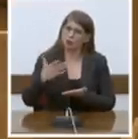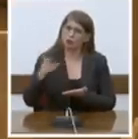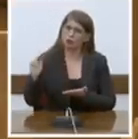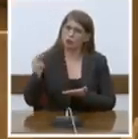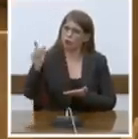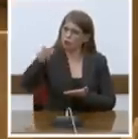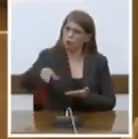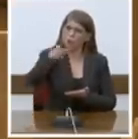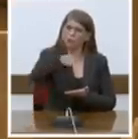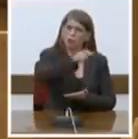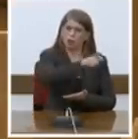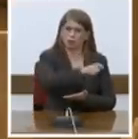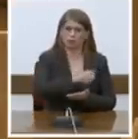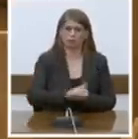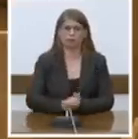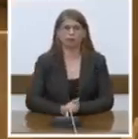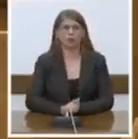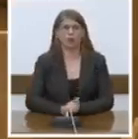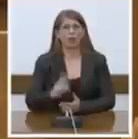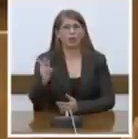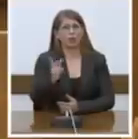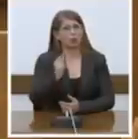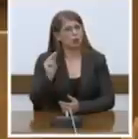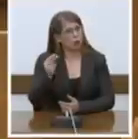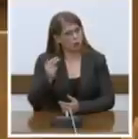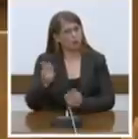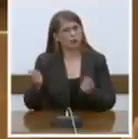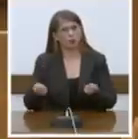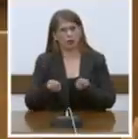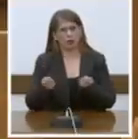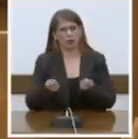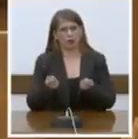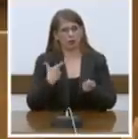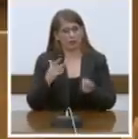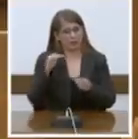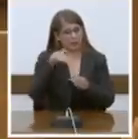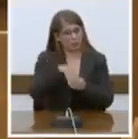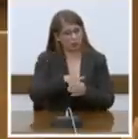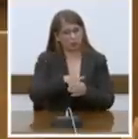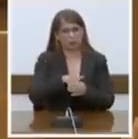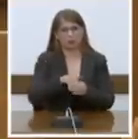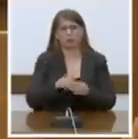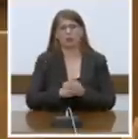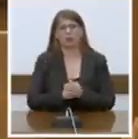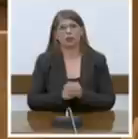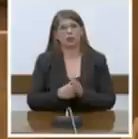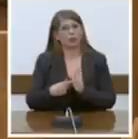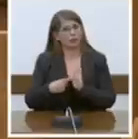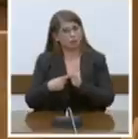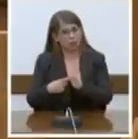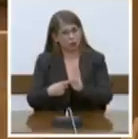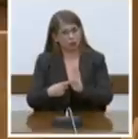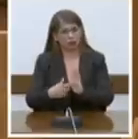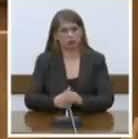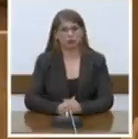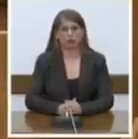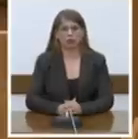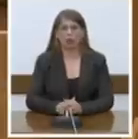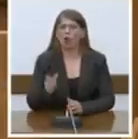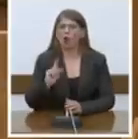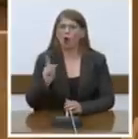βουλευτών και του κοινοβουλευτικού έργου και της συμμετοχής και της παρουσίας. Όχι